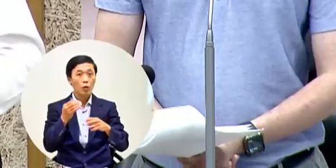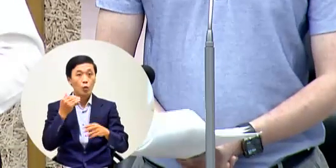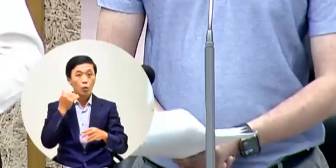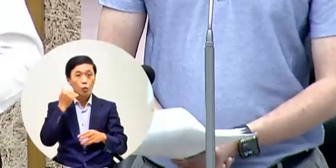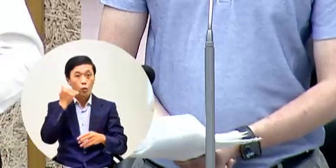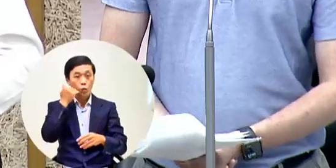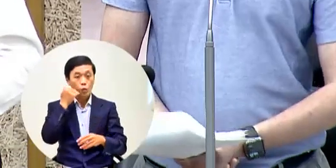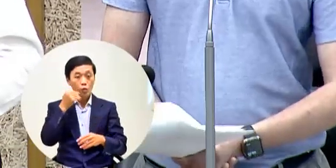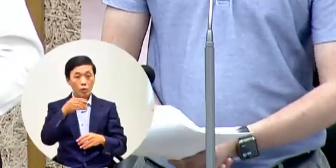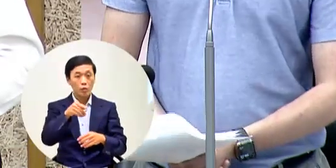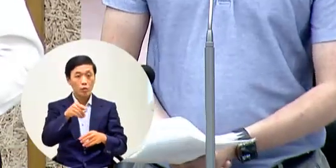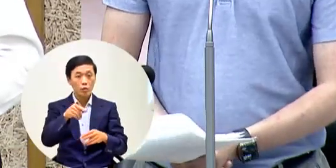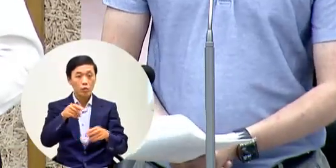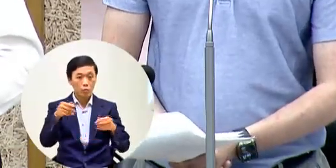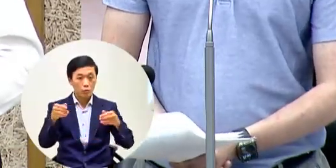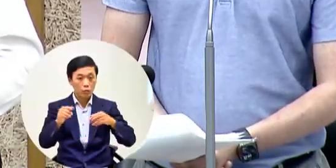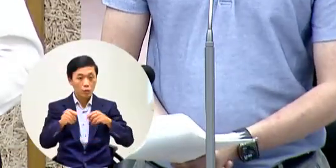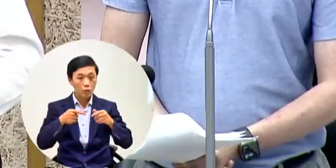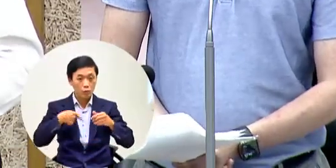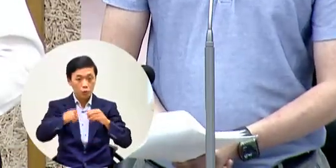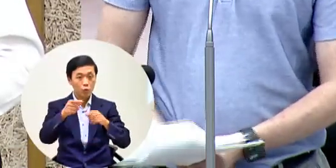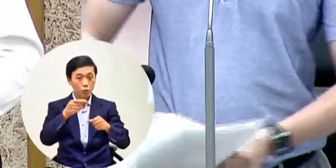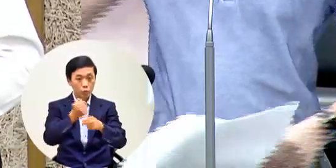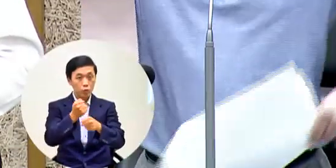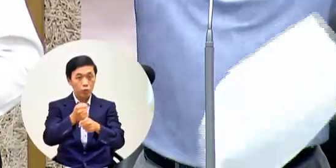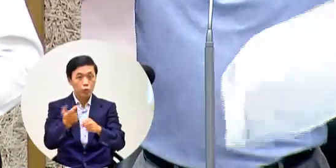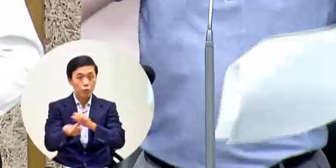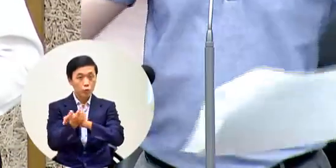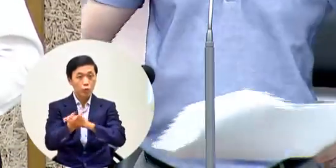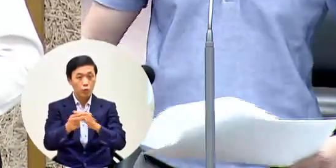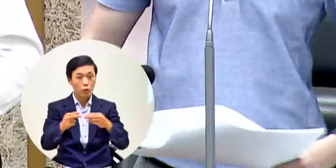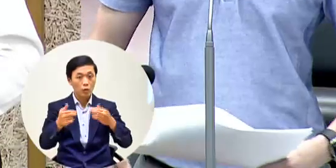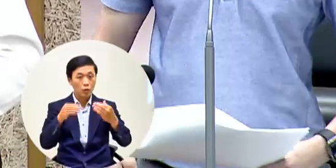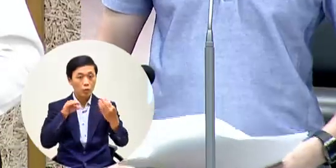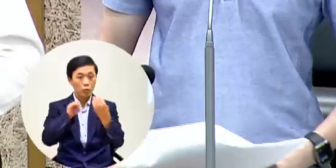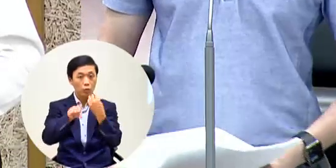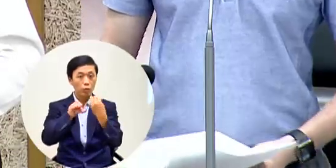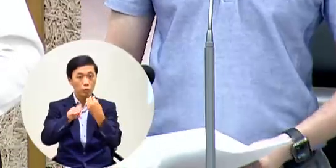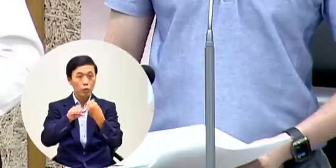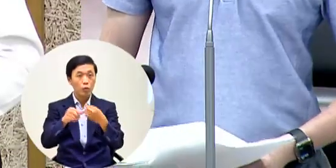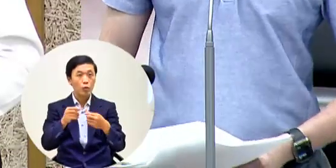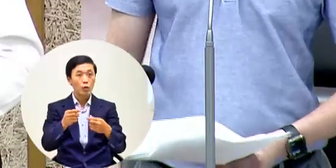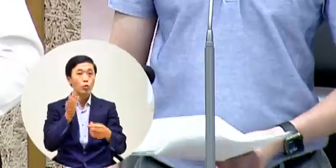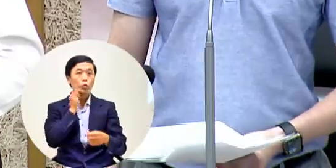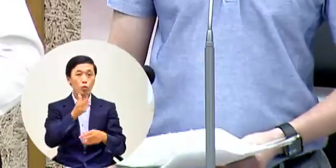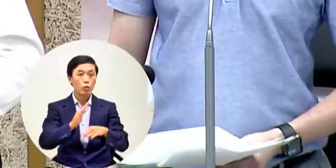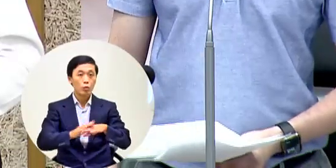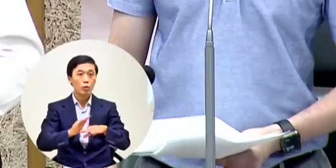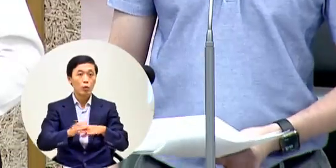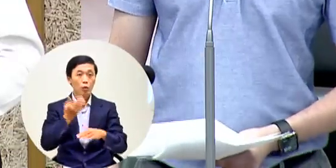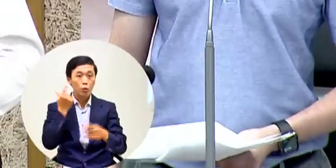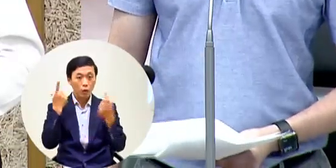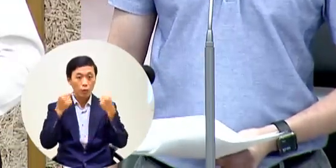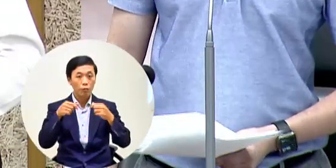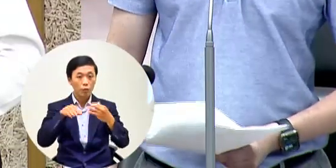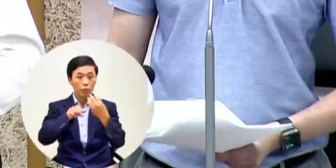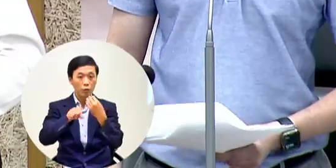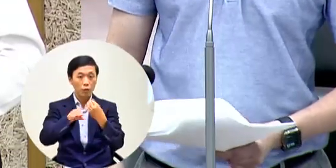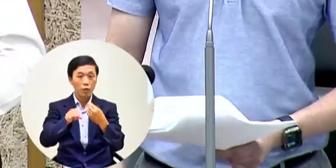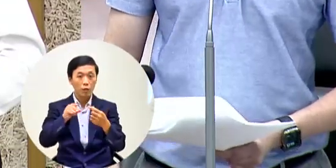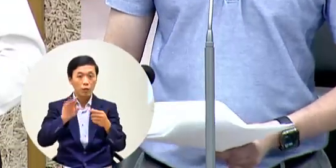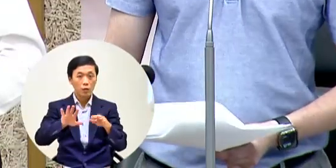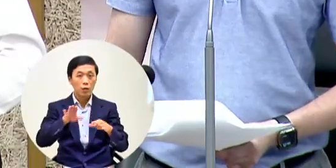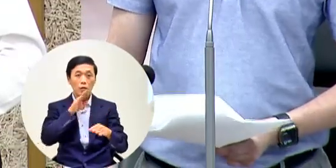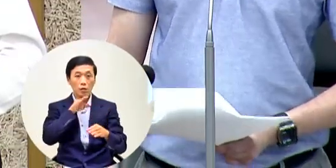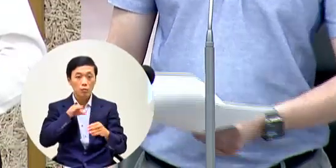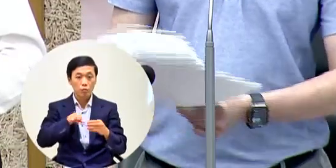放通行。 那我希望也赶快尽快啦，好不好？是是。不然你现在围在那里，说实在嘛，本来两线道现在变一线道嘛，是都会造成